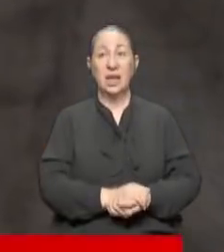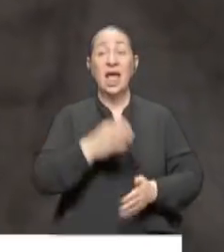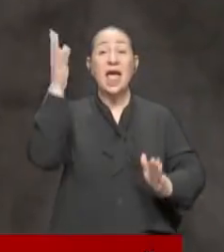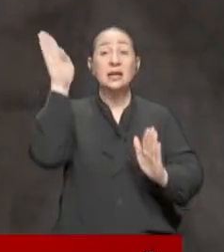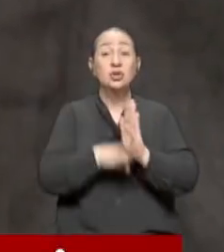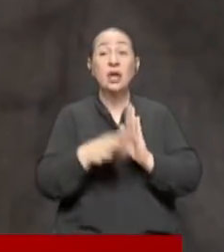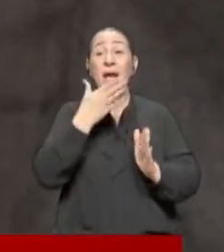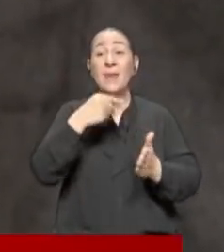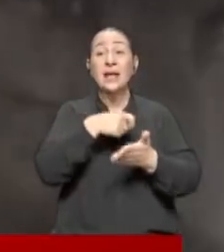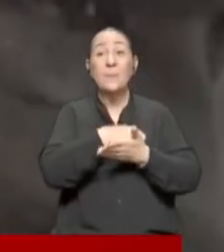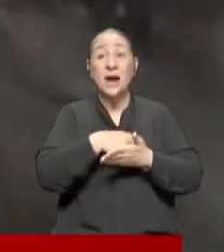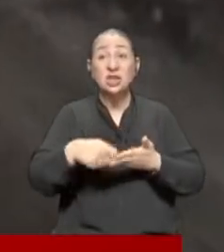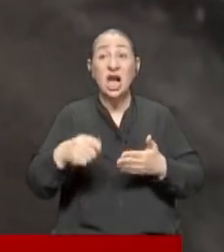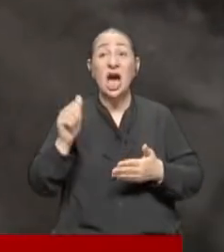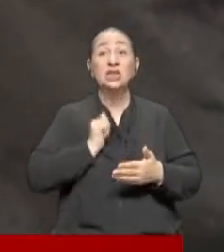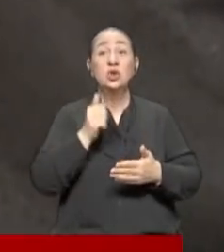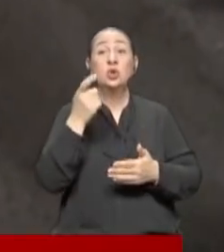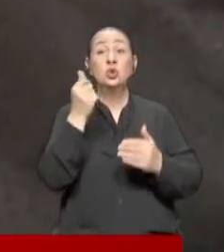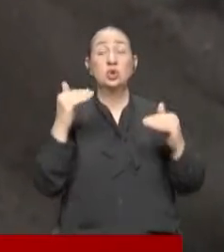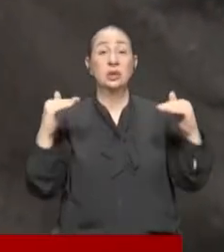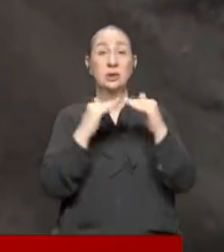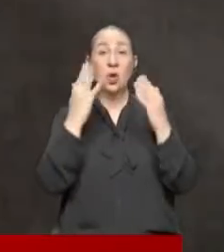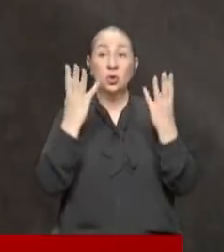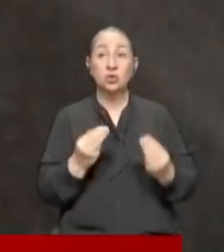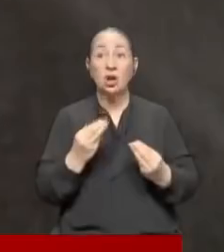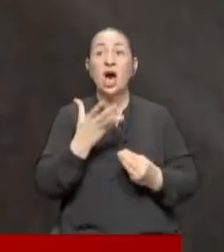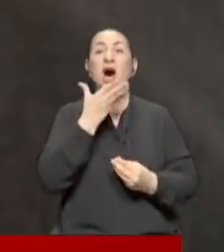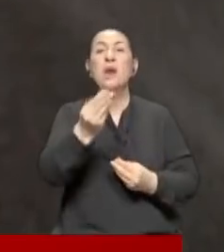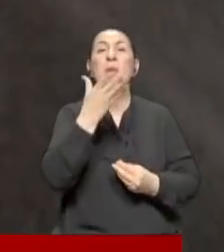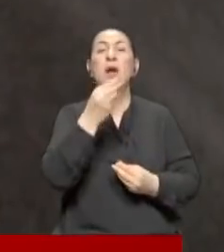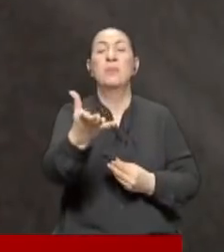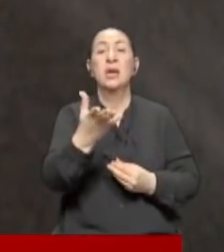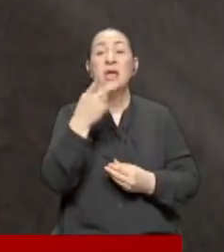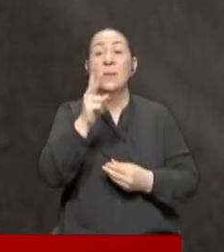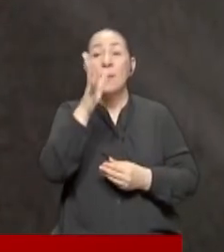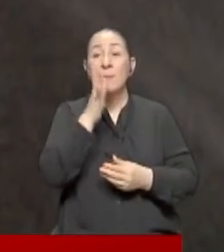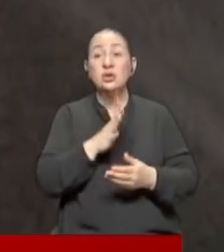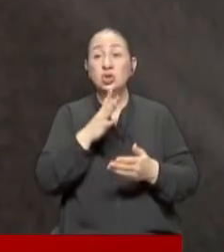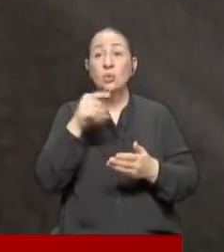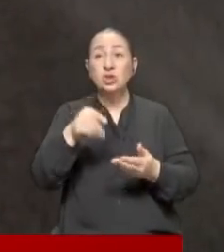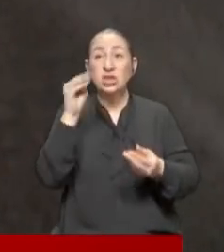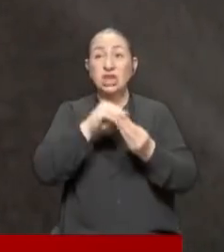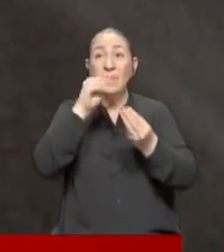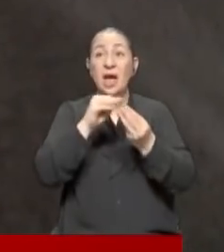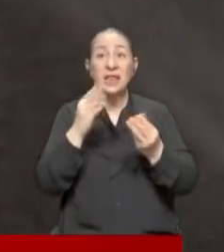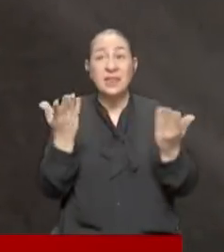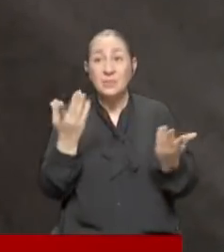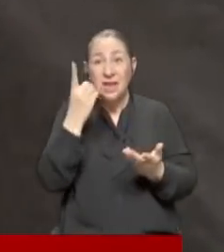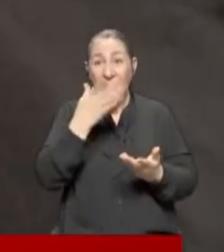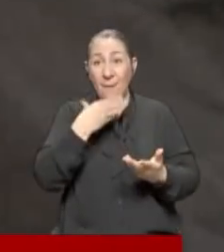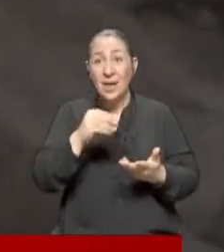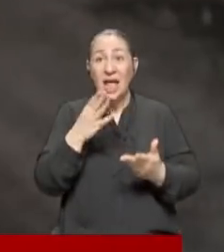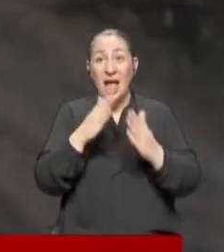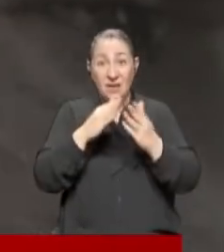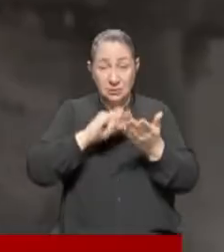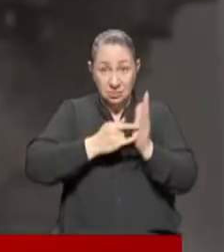düşük emekli maaşı asgari ücret kadar olsun. Ayıptır ayıp. 2500 lirayla bu zamlar karşısında bir emekli